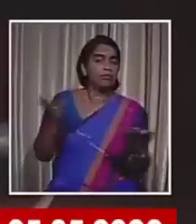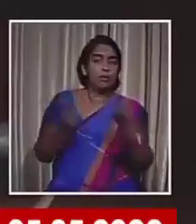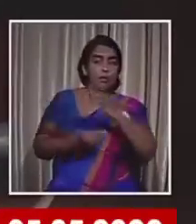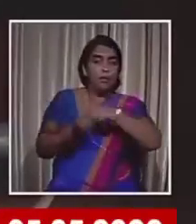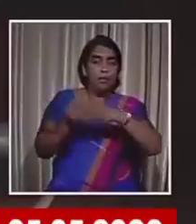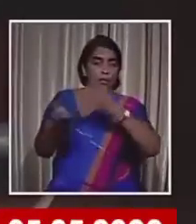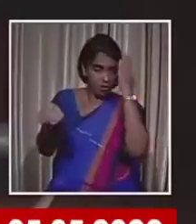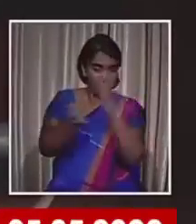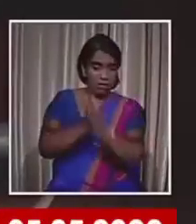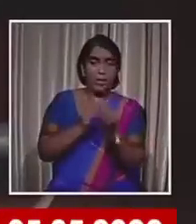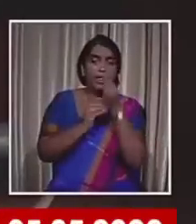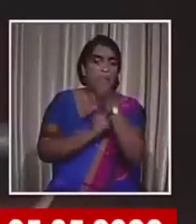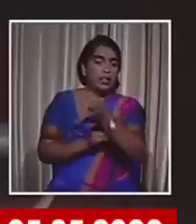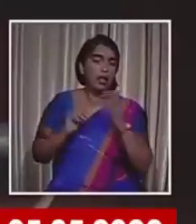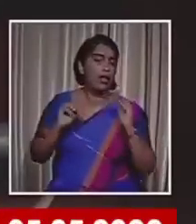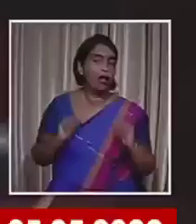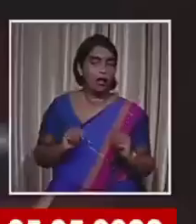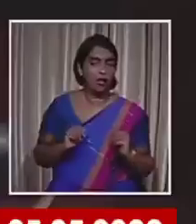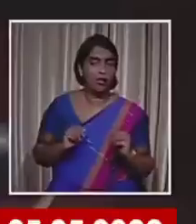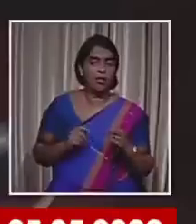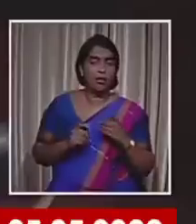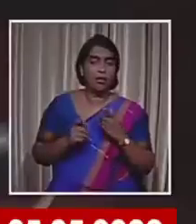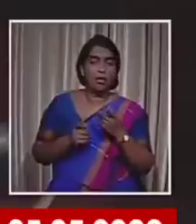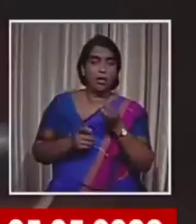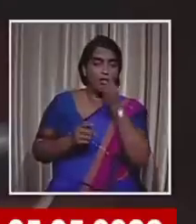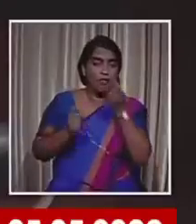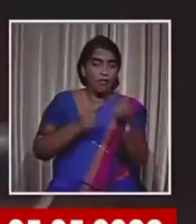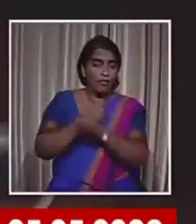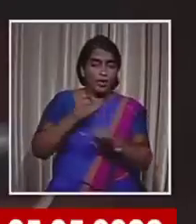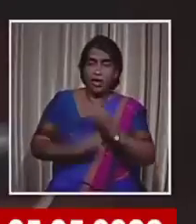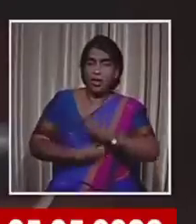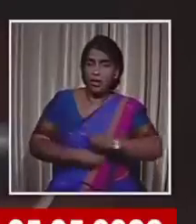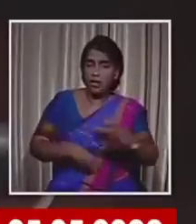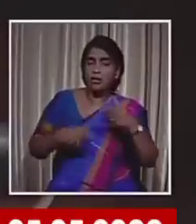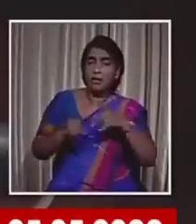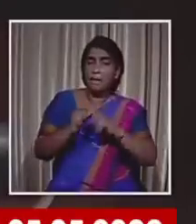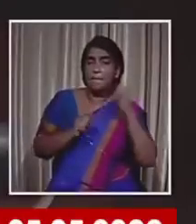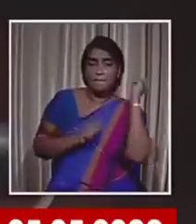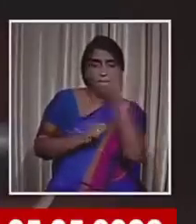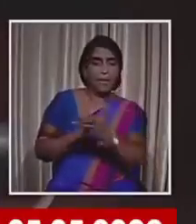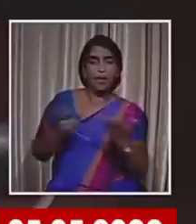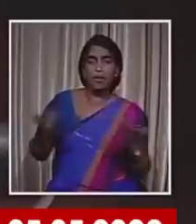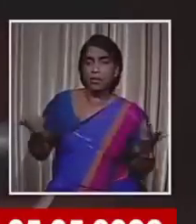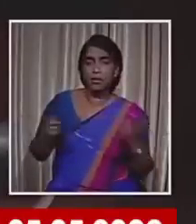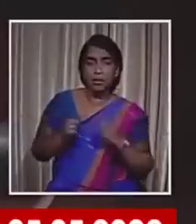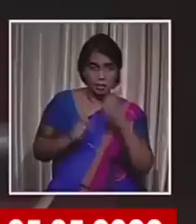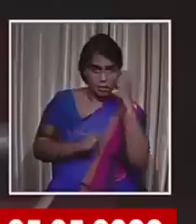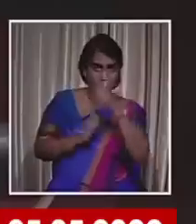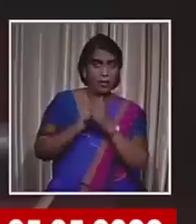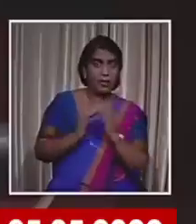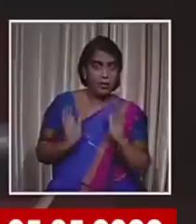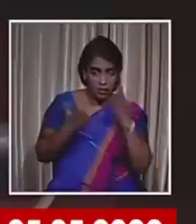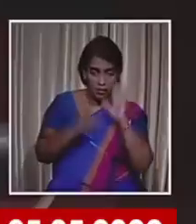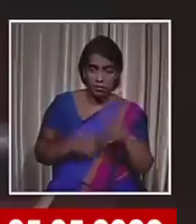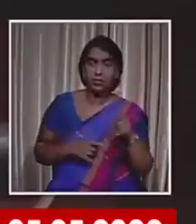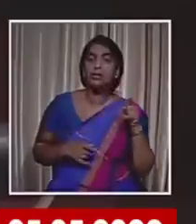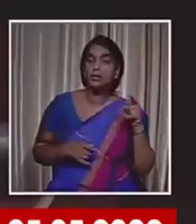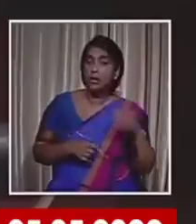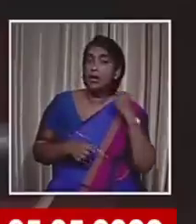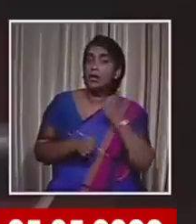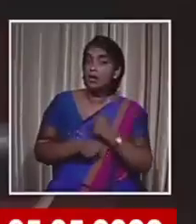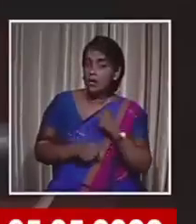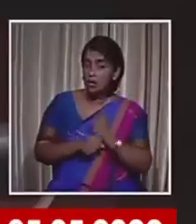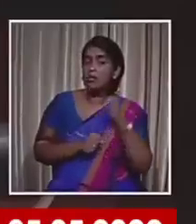கேட்டது. அது நல்ல யோசனையா என்று கேட்டார்கள். நான் பொய் சொல்லவில்லை. இலங்கை மக்களுக்கு என்ன உதவி செய்ய முடியுமோ அதை செய்ய வேண்டும்